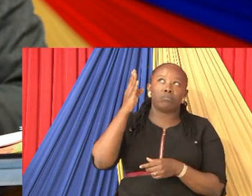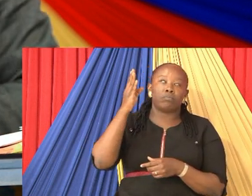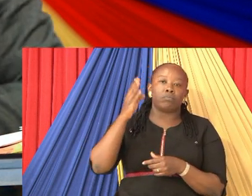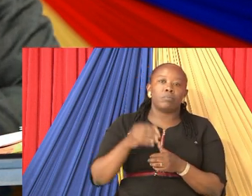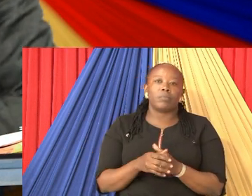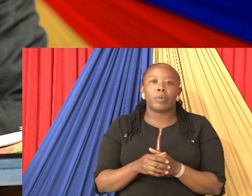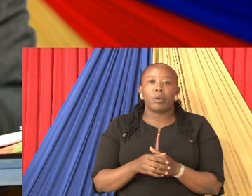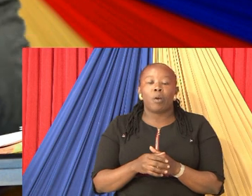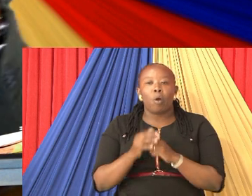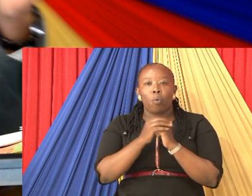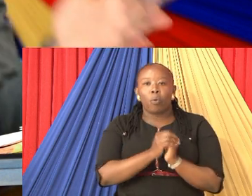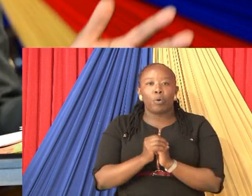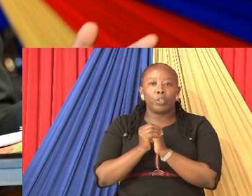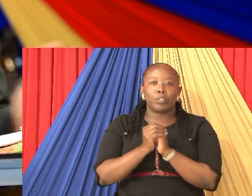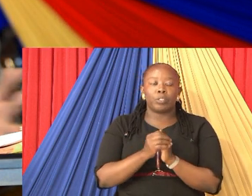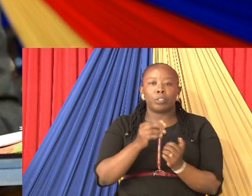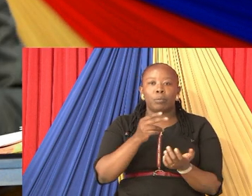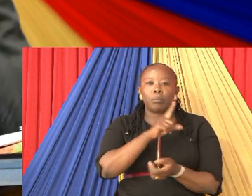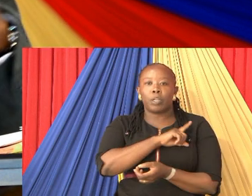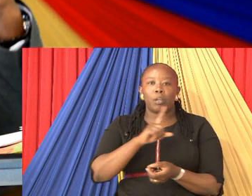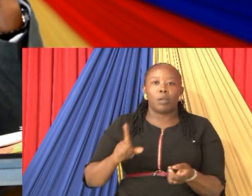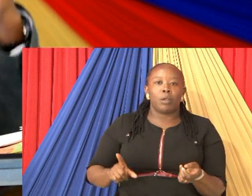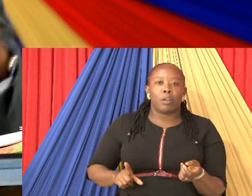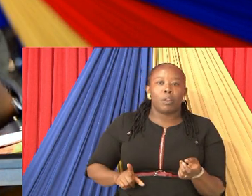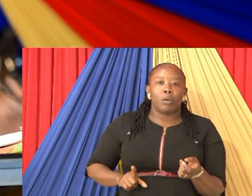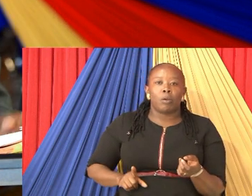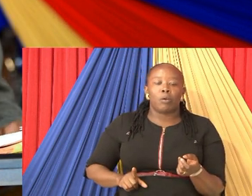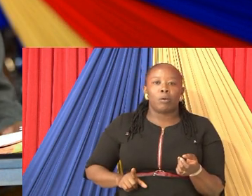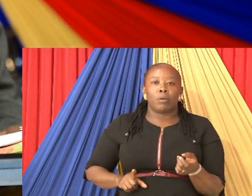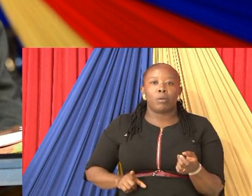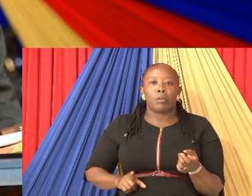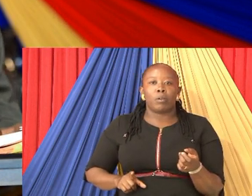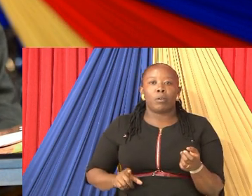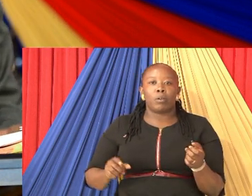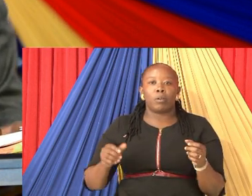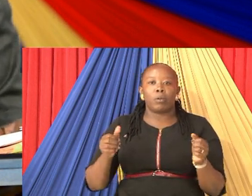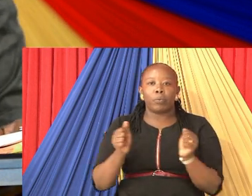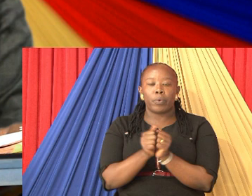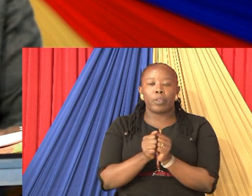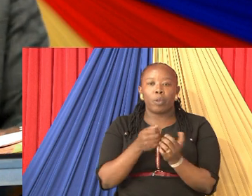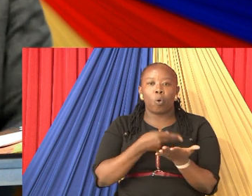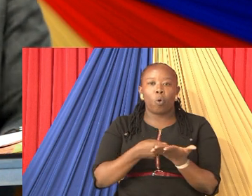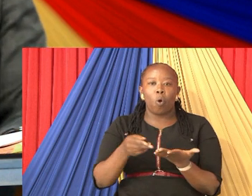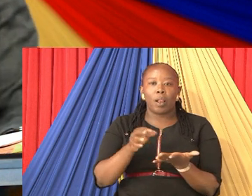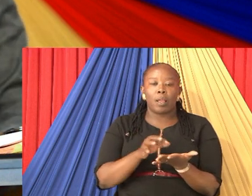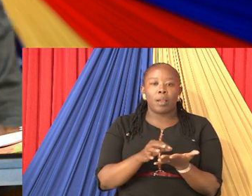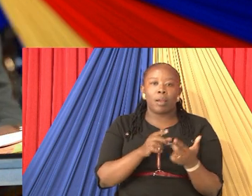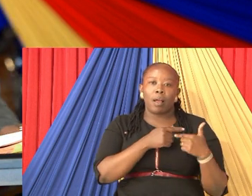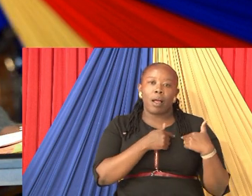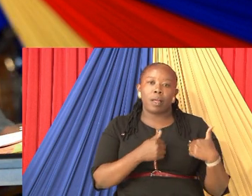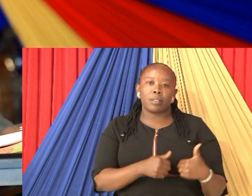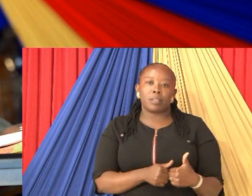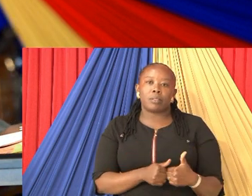the beauty of his holiness. Kutoa, mambo ya kushukuru kunaambatana na kutoa. And I